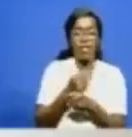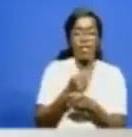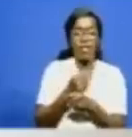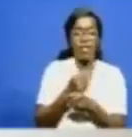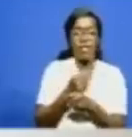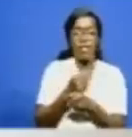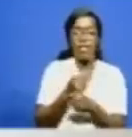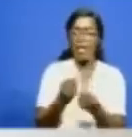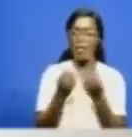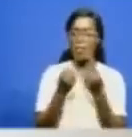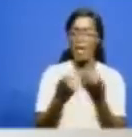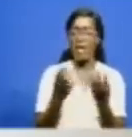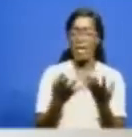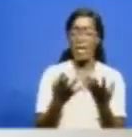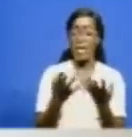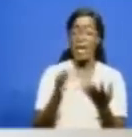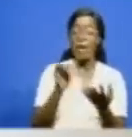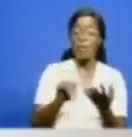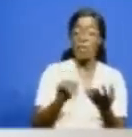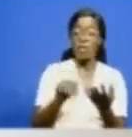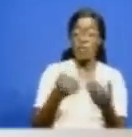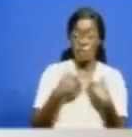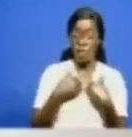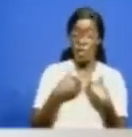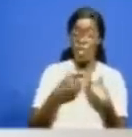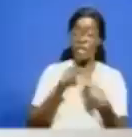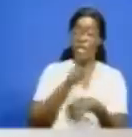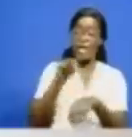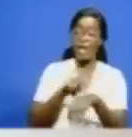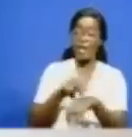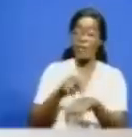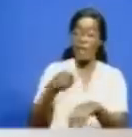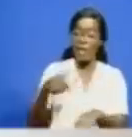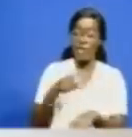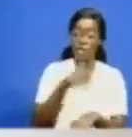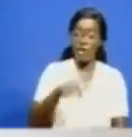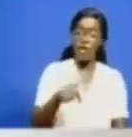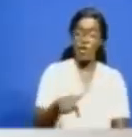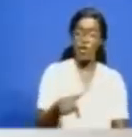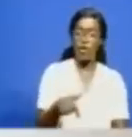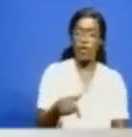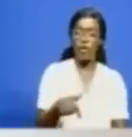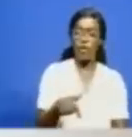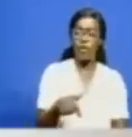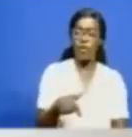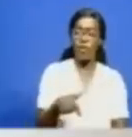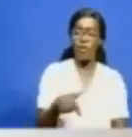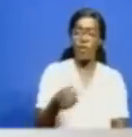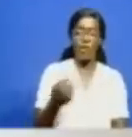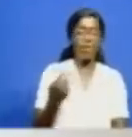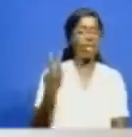na ni mengi ambayo tuko naye katika taifa letu leo ambalo tukiangalia